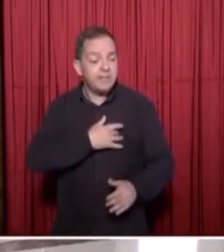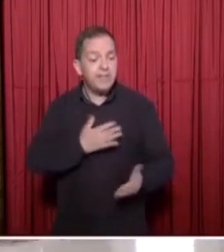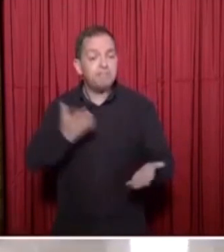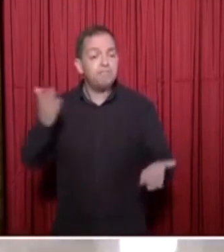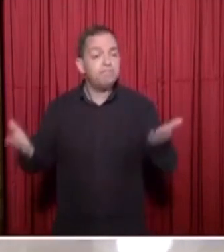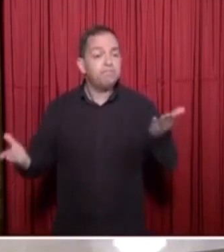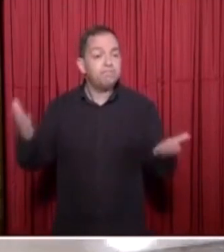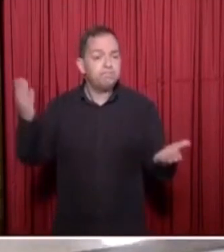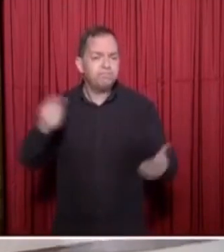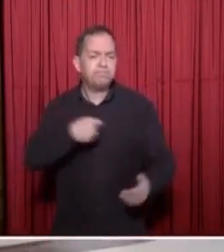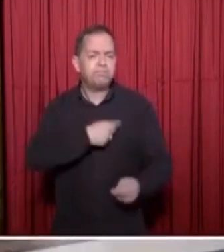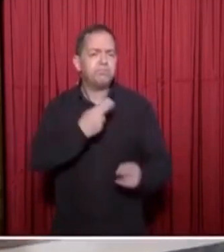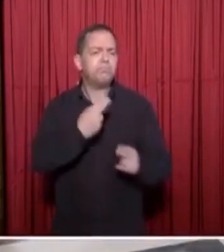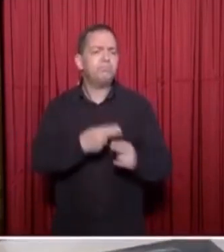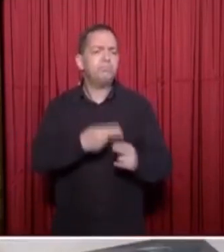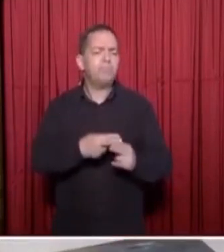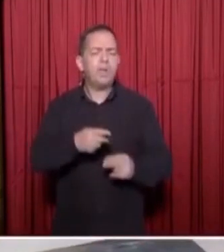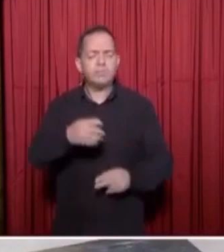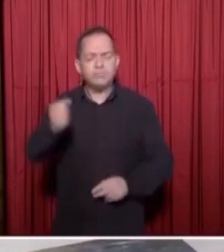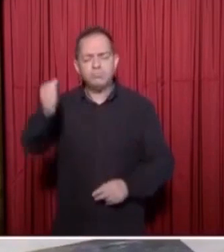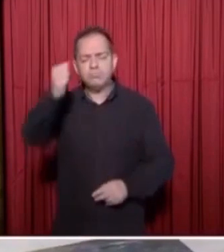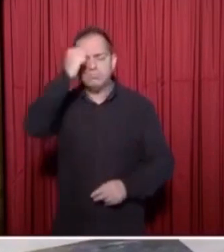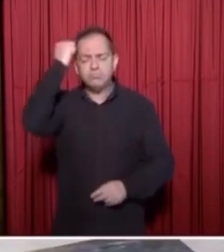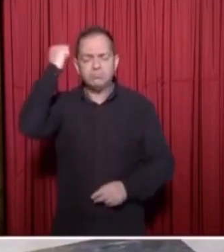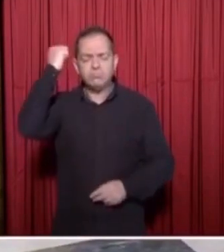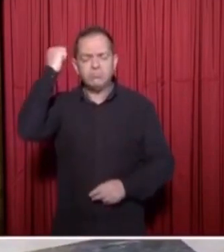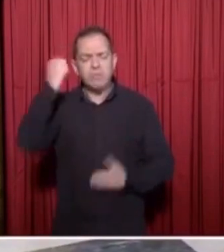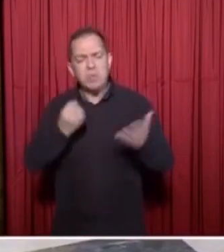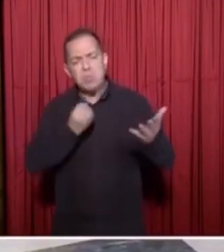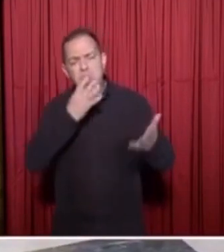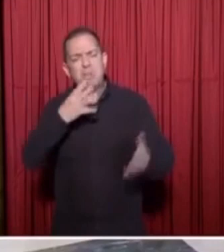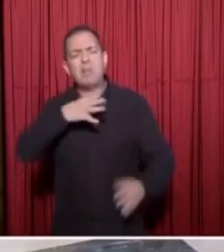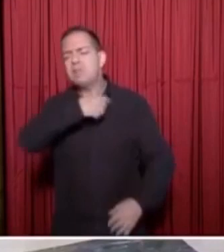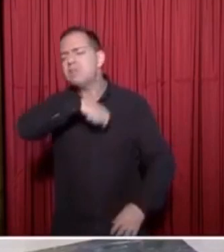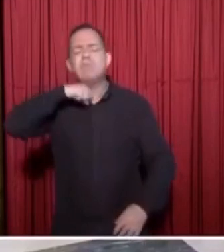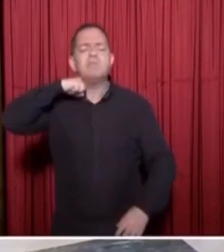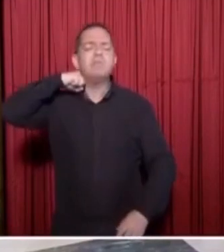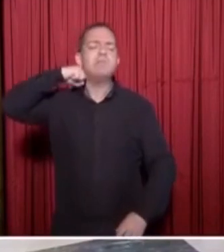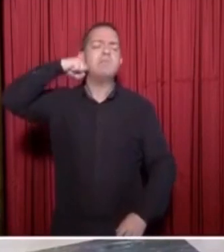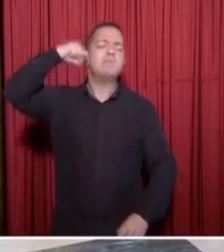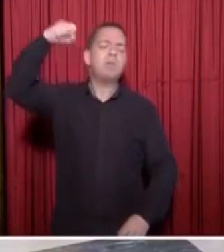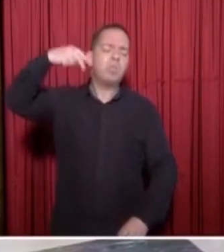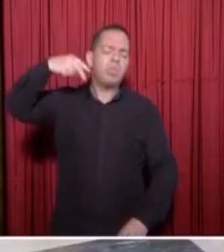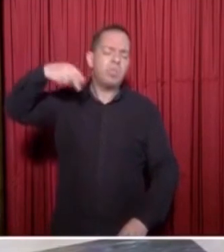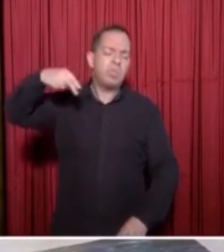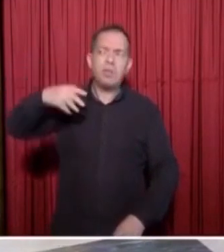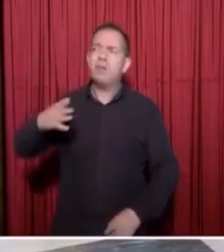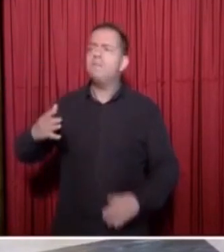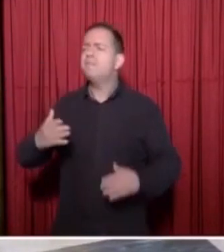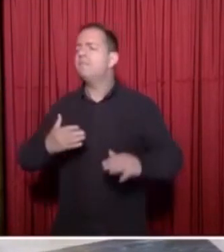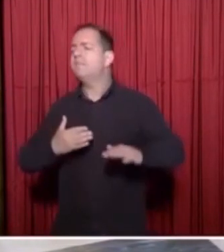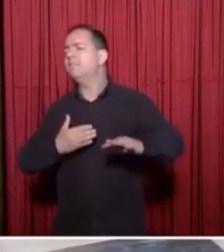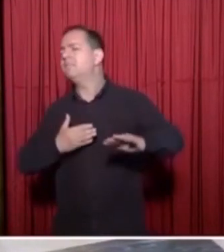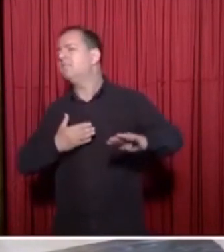Αυτόν ευρώχησας ανάψας προδότα είσαι των